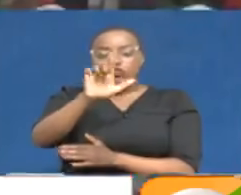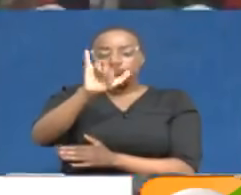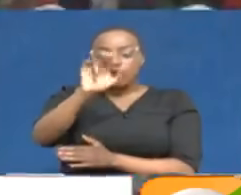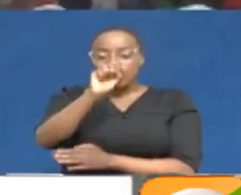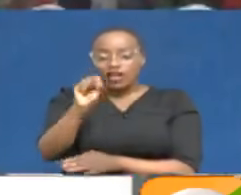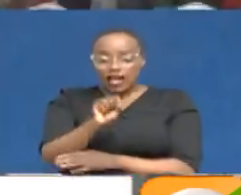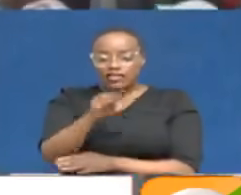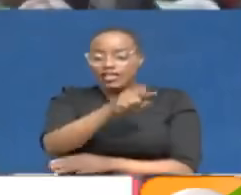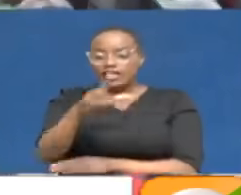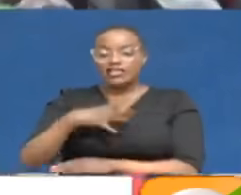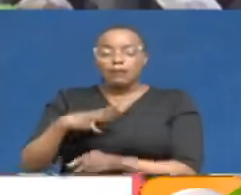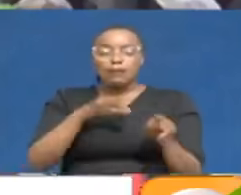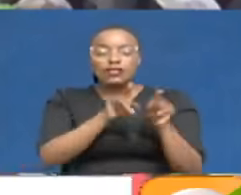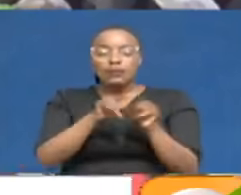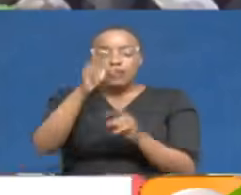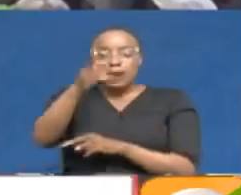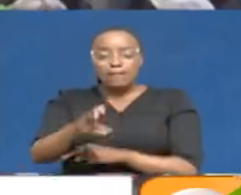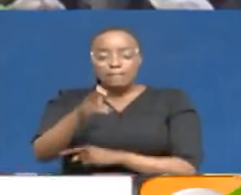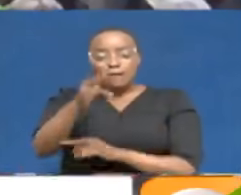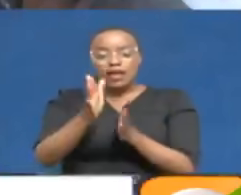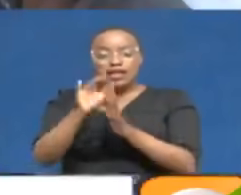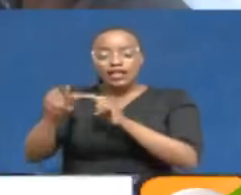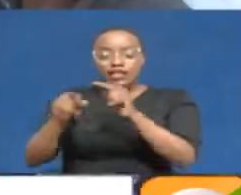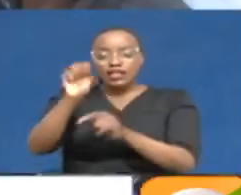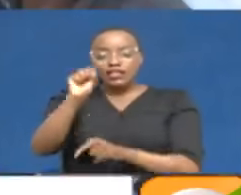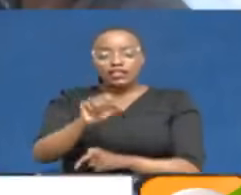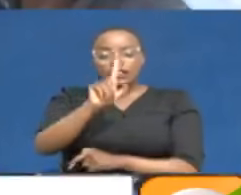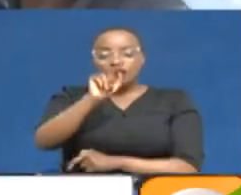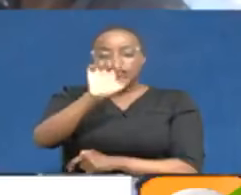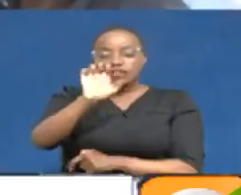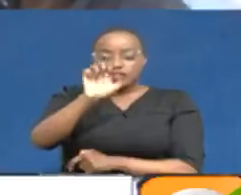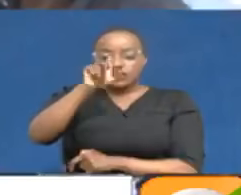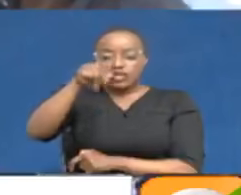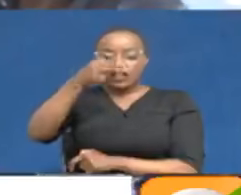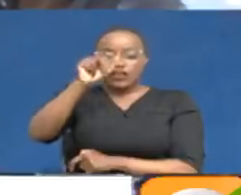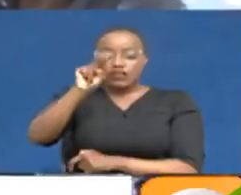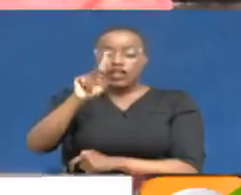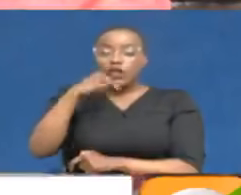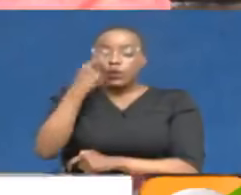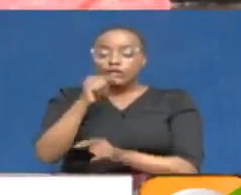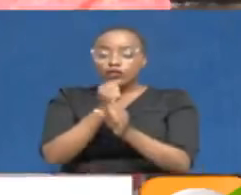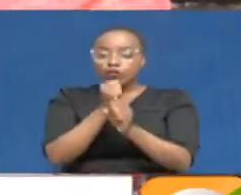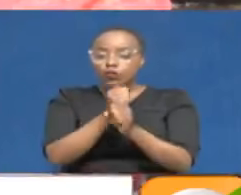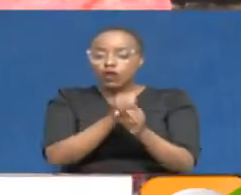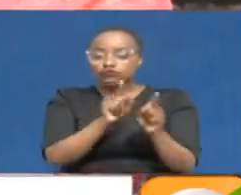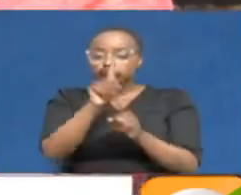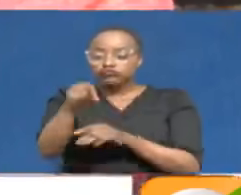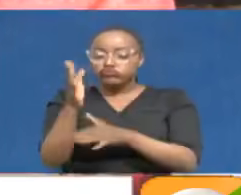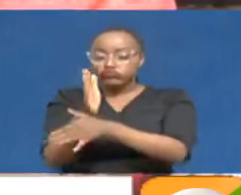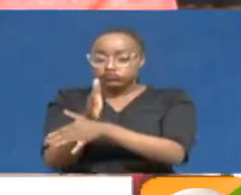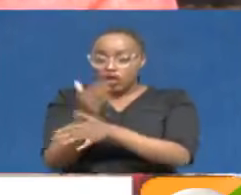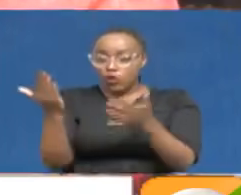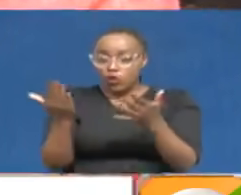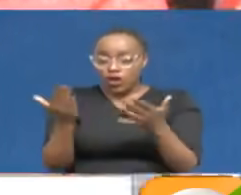Nyerere. Wavamizi hao pia walimpiga risasi na kumuua Stephen Kariuki, aliyekuwa katika juhudi za kuvua samaki